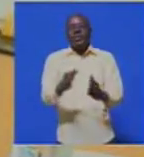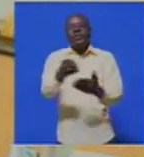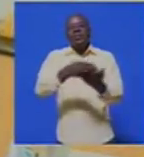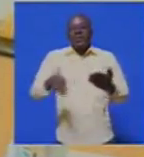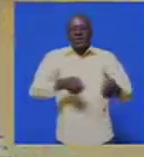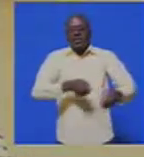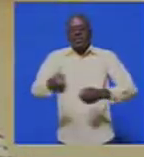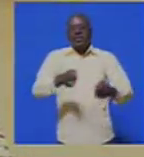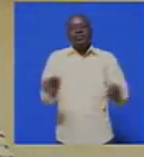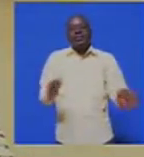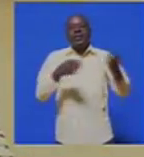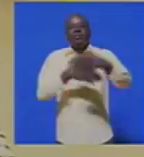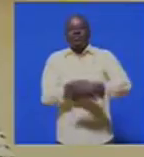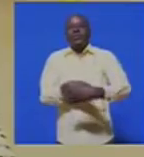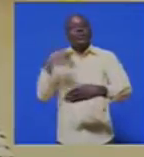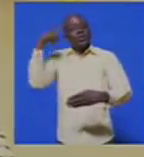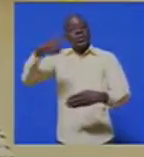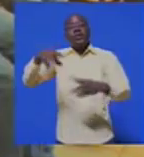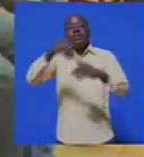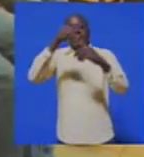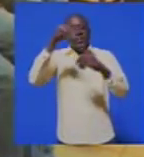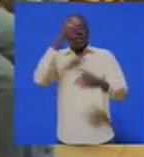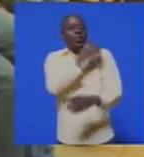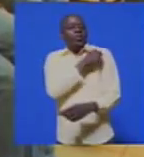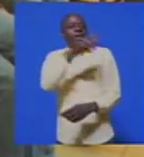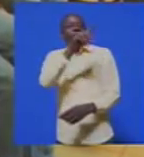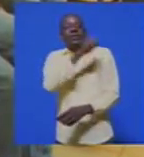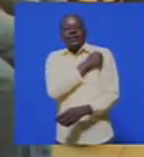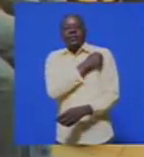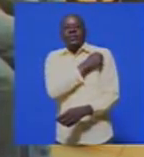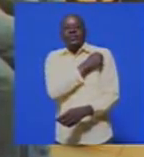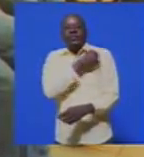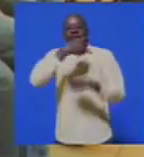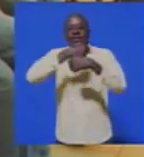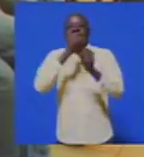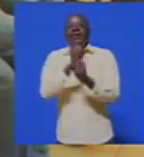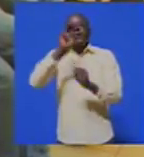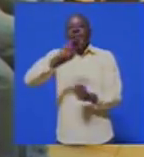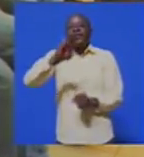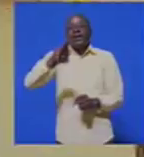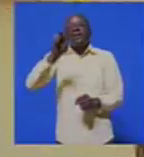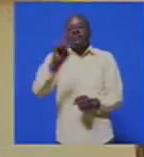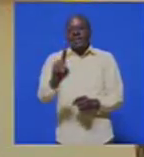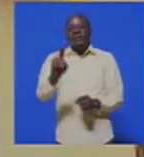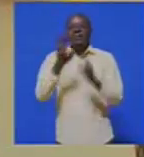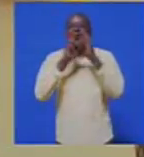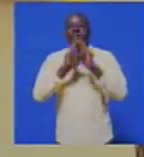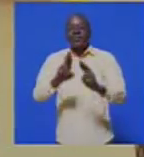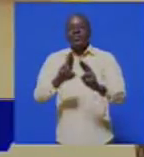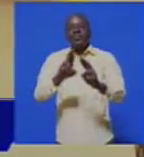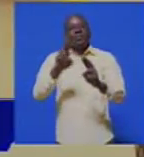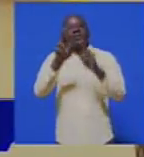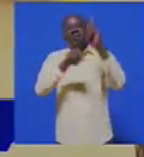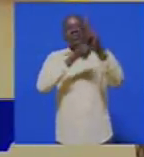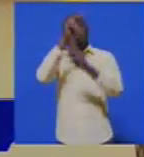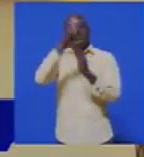bureau exécutif présidé par Thomas Traoré. Nous sommes la création du MRD. C'est une réponse citoyenne et politique